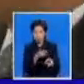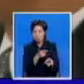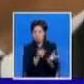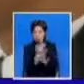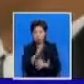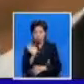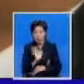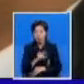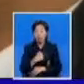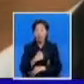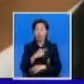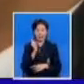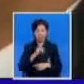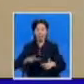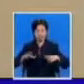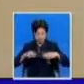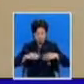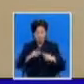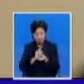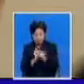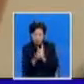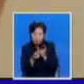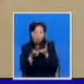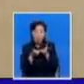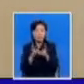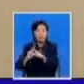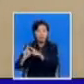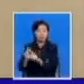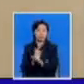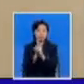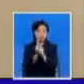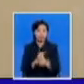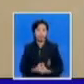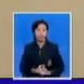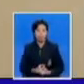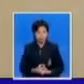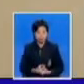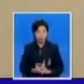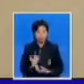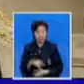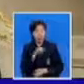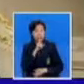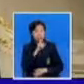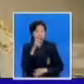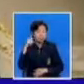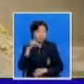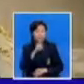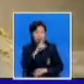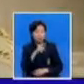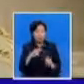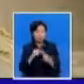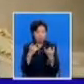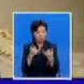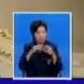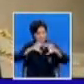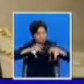ะเราก็ต้องเคารพการตัดสินของศาล ค่ะค่ะท่านนายกคะ1ปีผ่านไปเนี่ยมีแต่คนนอกเขาประเมินให้เกรดรัฐบาลในฐานะท่านนายกเองถ้าให้เกร